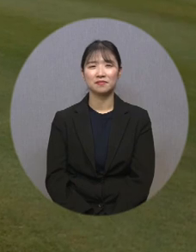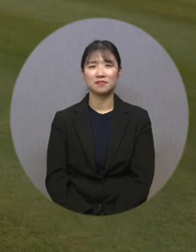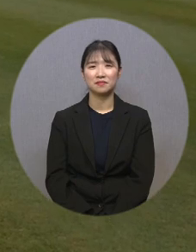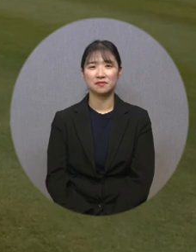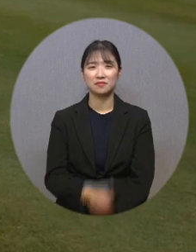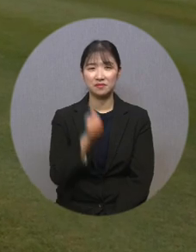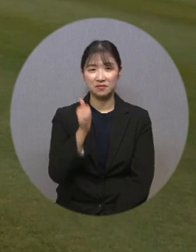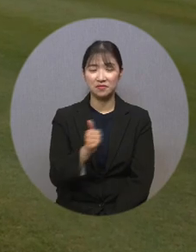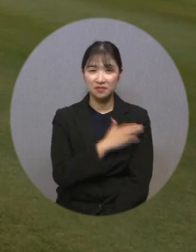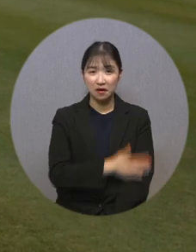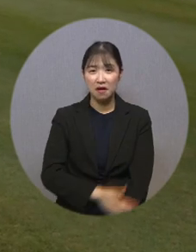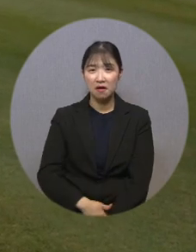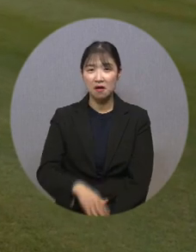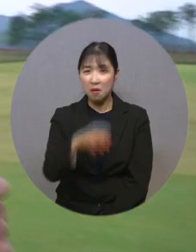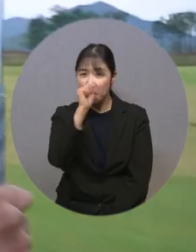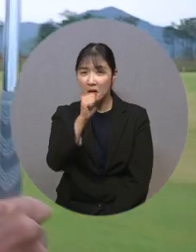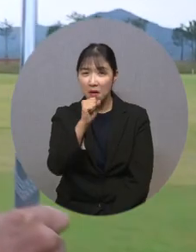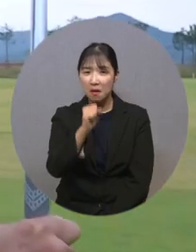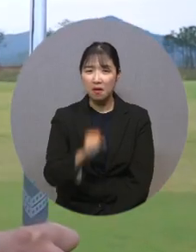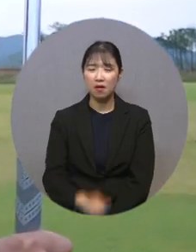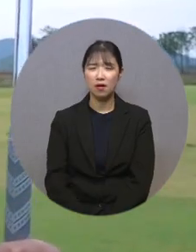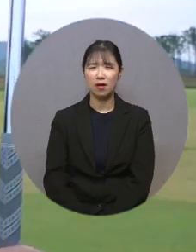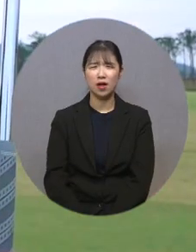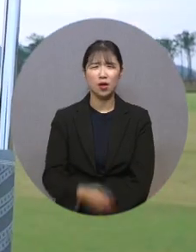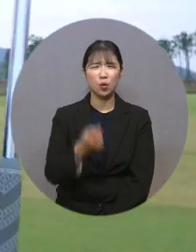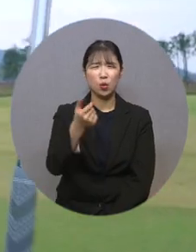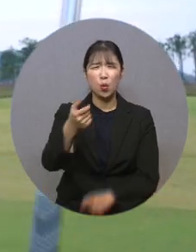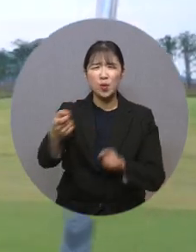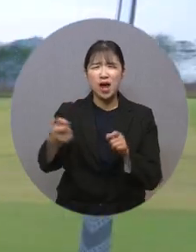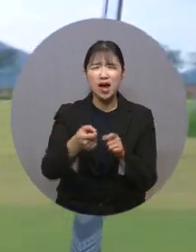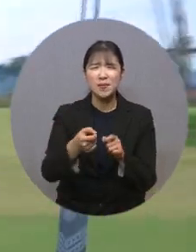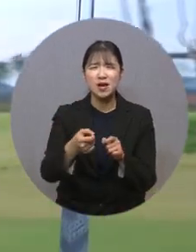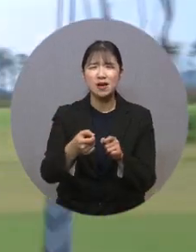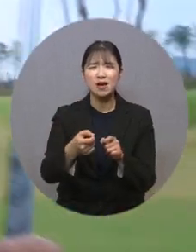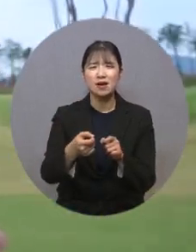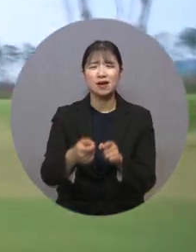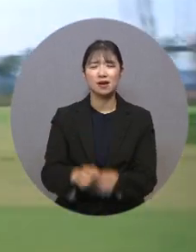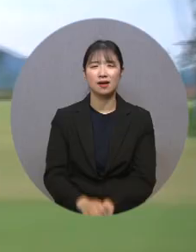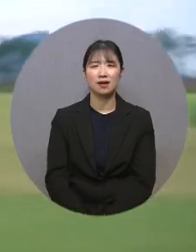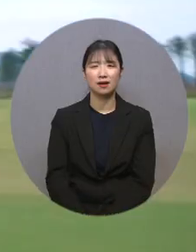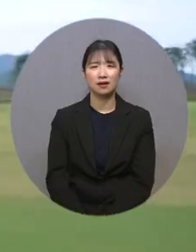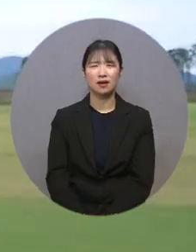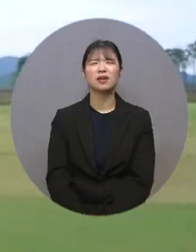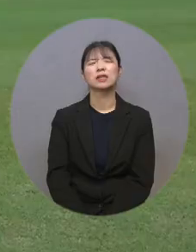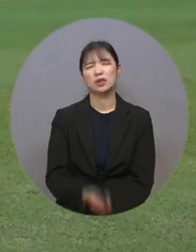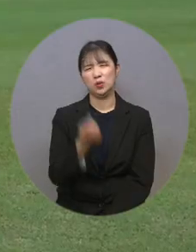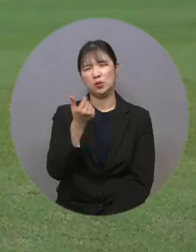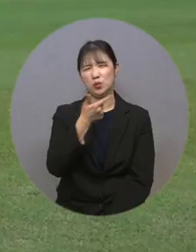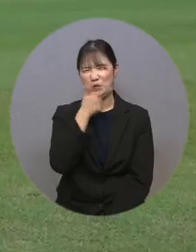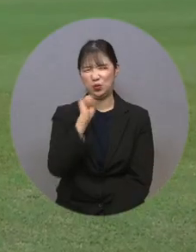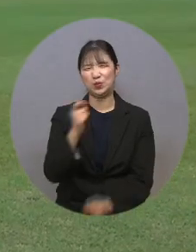굿샷. 좋은데? 와, 조금 짧은 것 같아. 짧았다, 짧았다, 짧았다. 아, 좀 짧았어요.